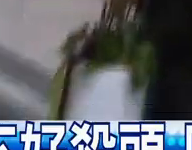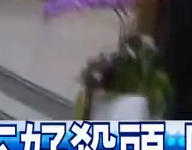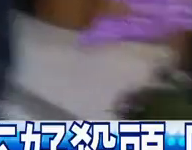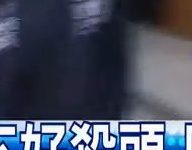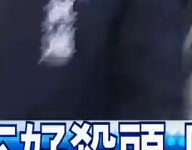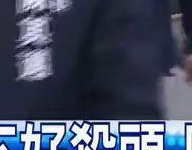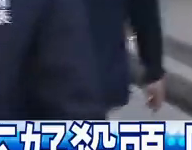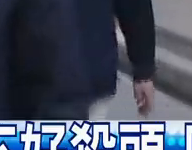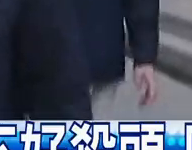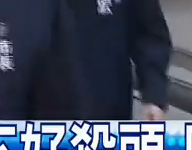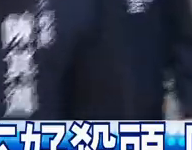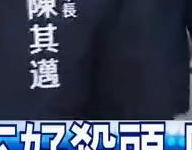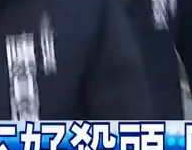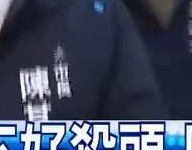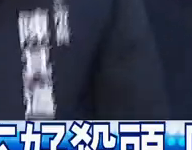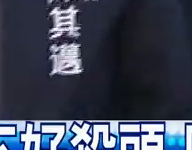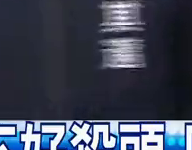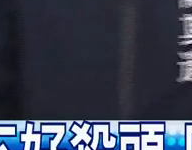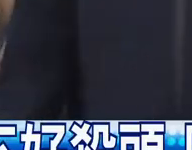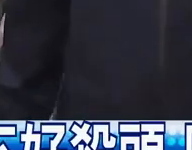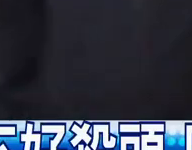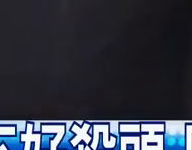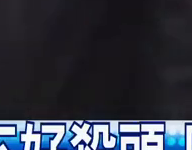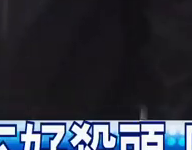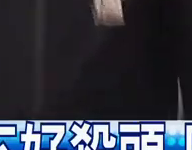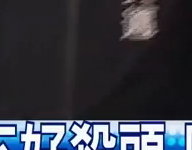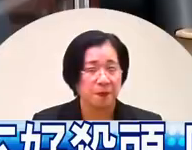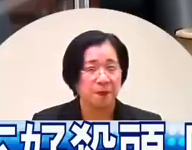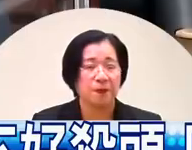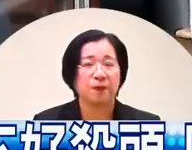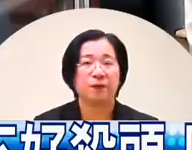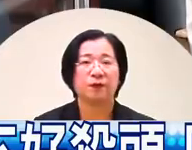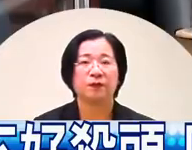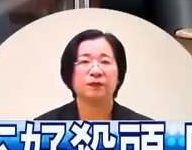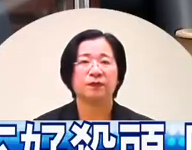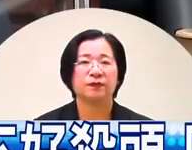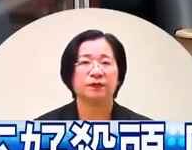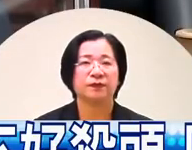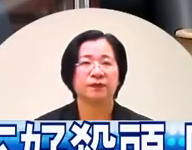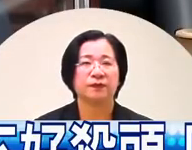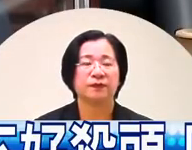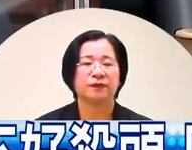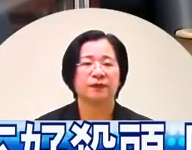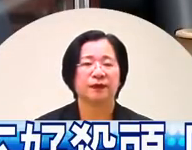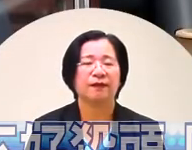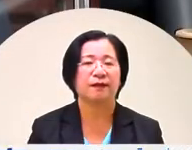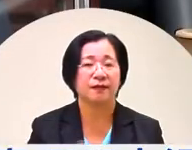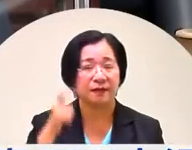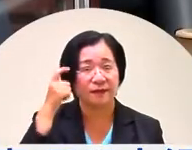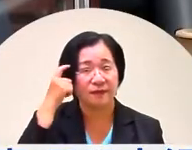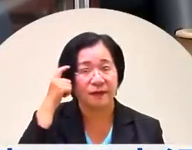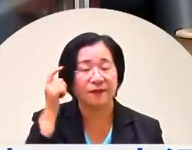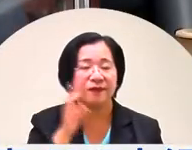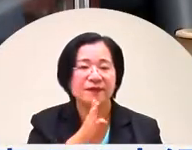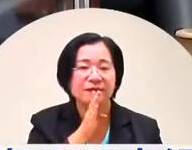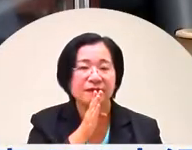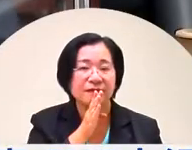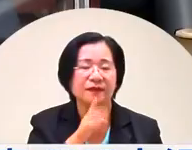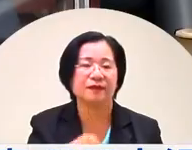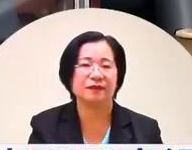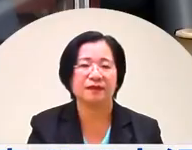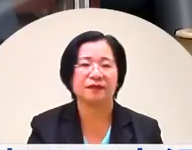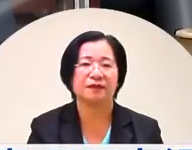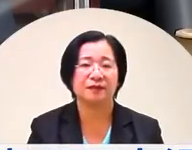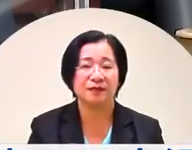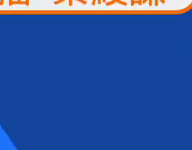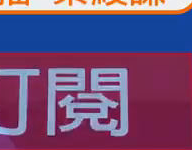今汛期又到，陈其迈小心应对，就怕自家后院跟着起火。 TVBS 新闻徐基宏和新人居小